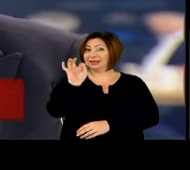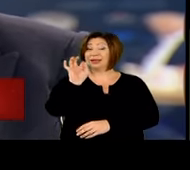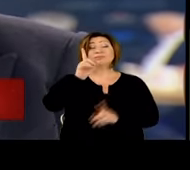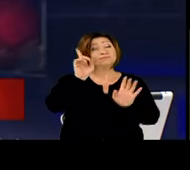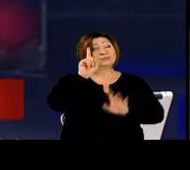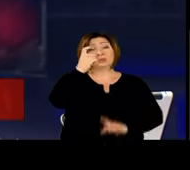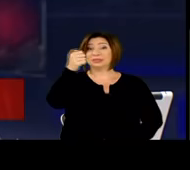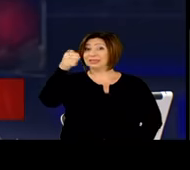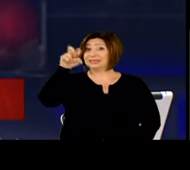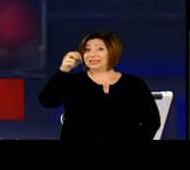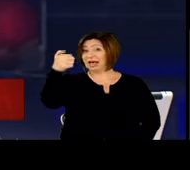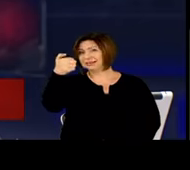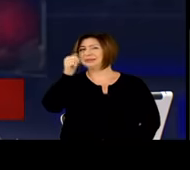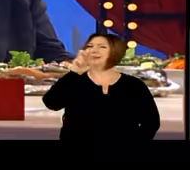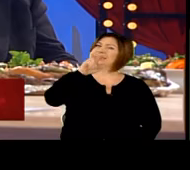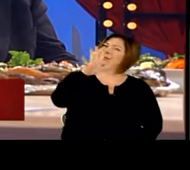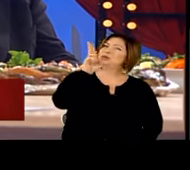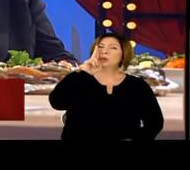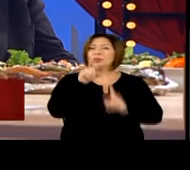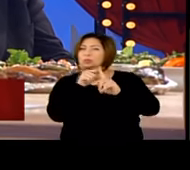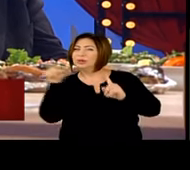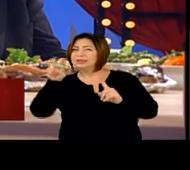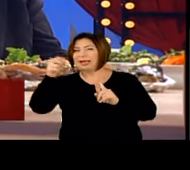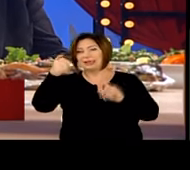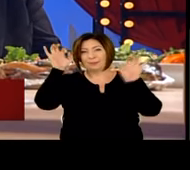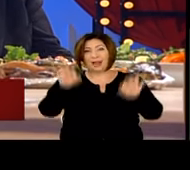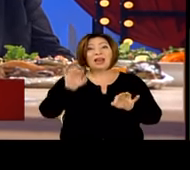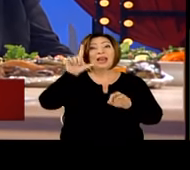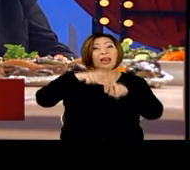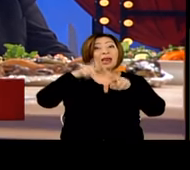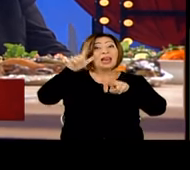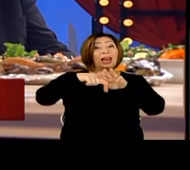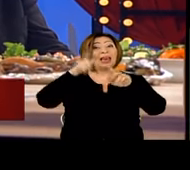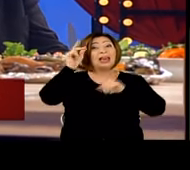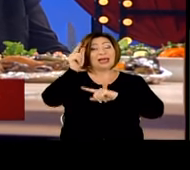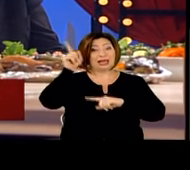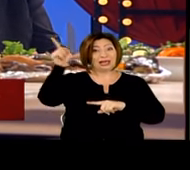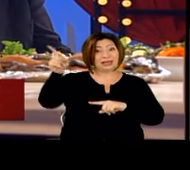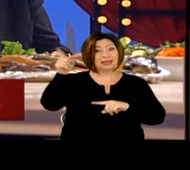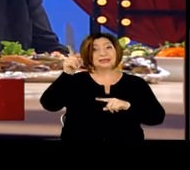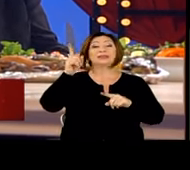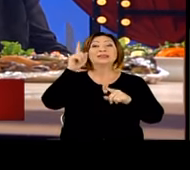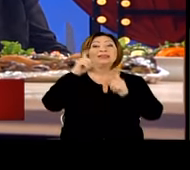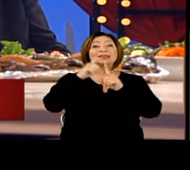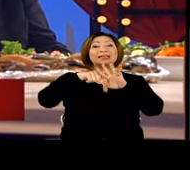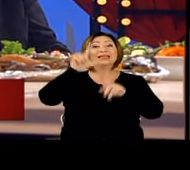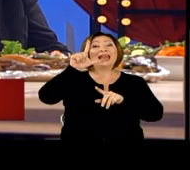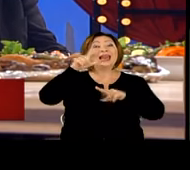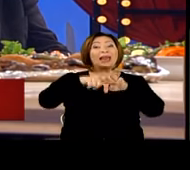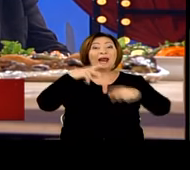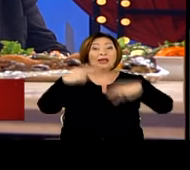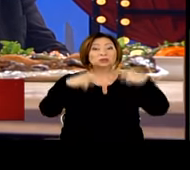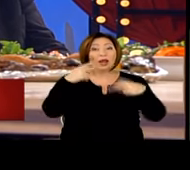1986 yıllarında, 85'in sonlarına doğru, efendim Laleli'de, Yeşil Tulumba Sokak'ta Della Restaurant isminde bir yer